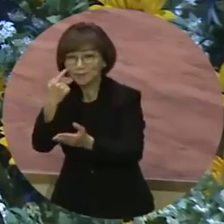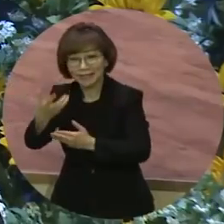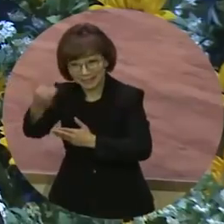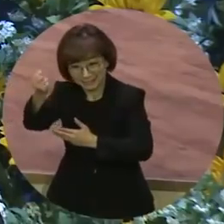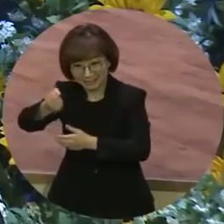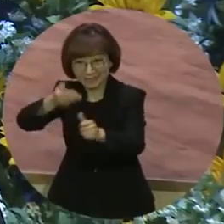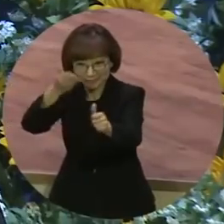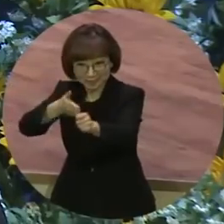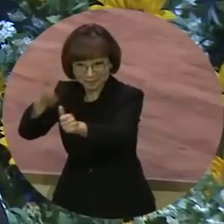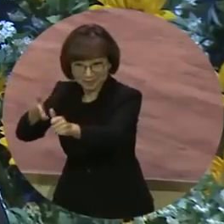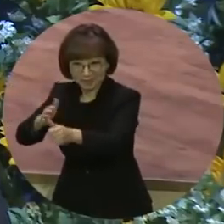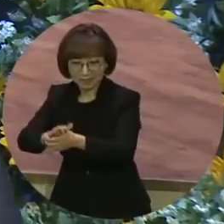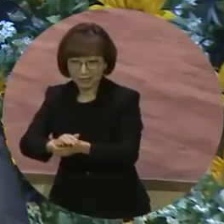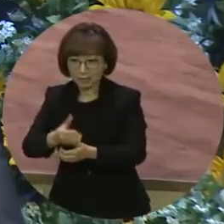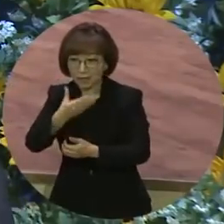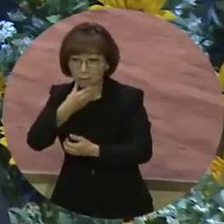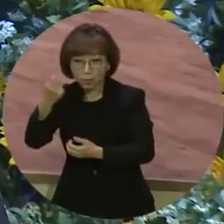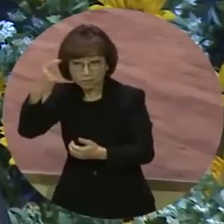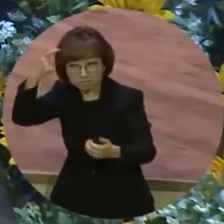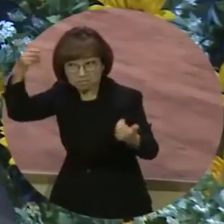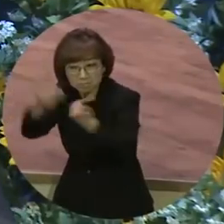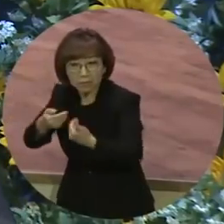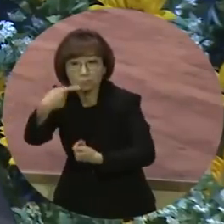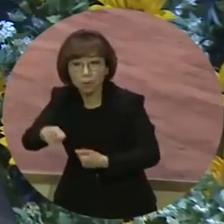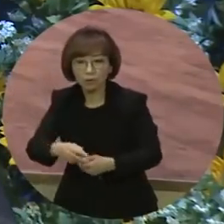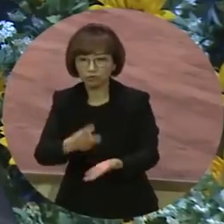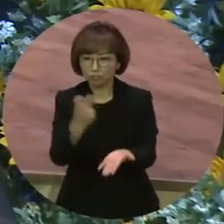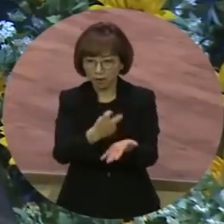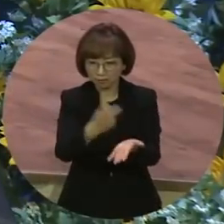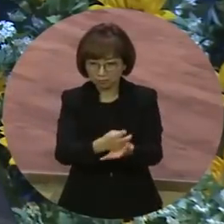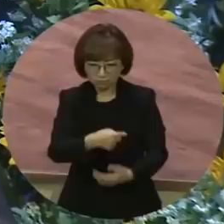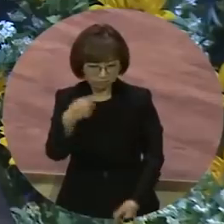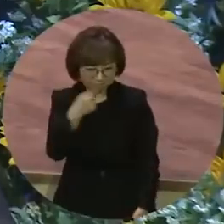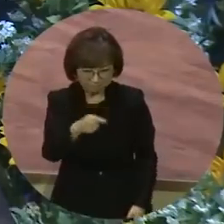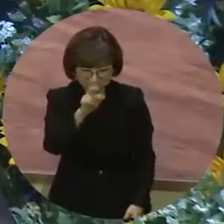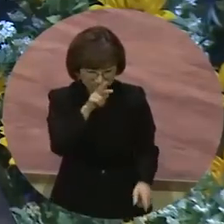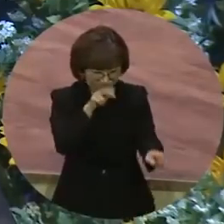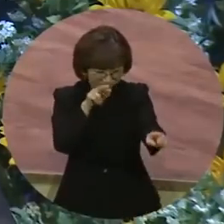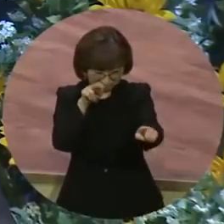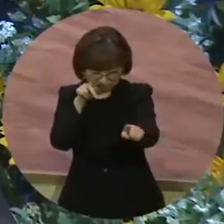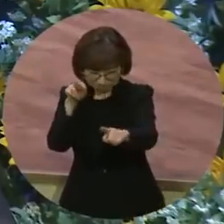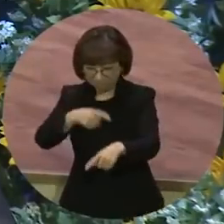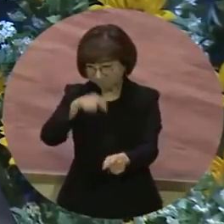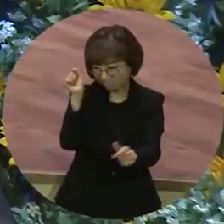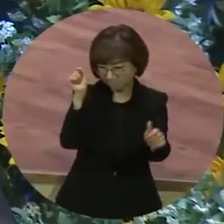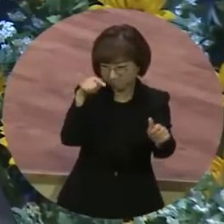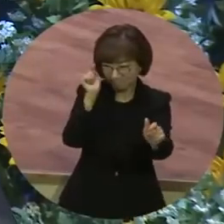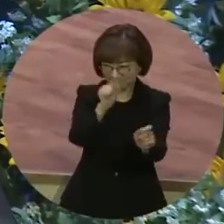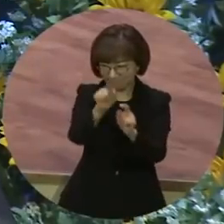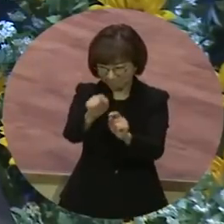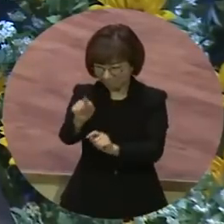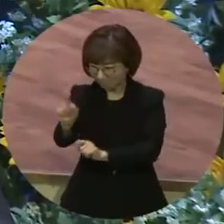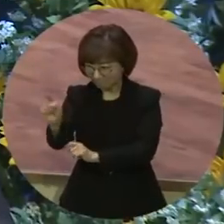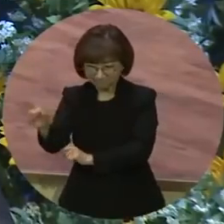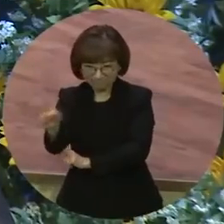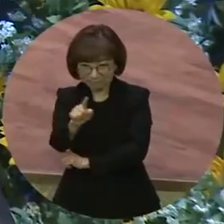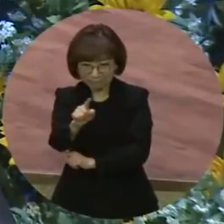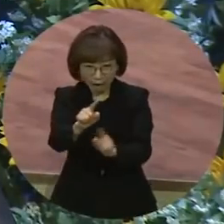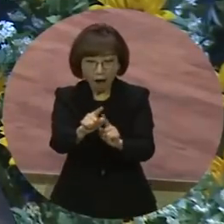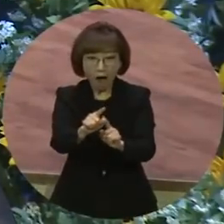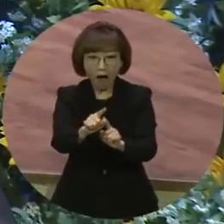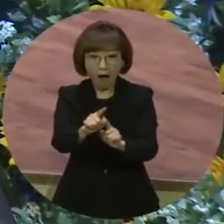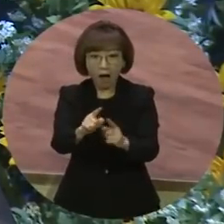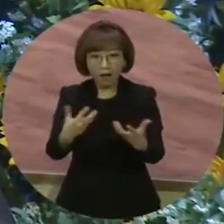맨날 따지고 판단하고 틀렸다 어쩌다 부정적인 말하는 사람. 율법적 시각이요. 복음적 시각은 살리는